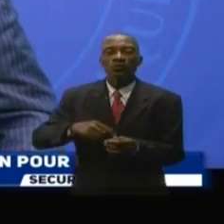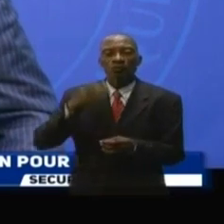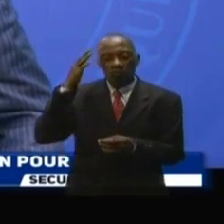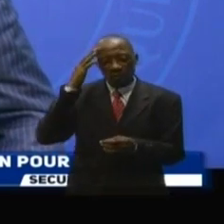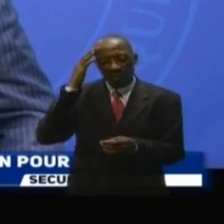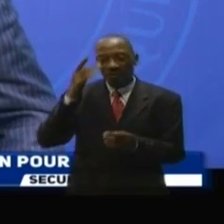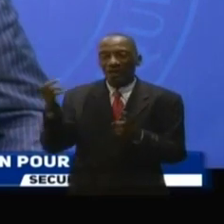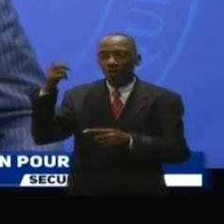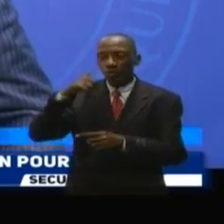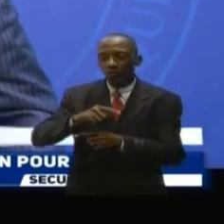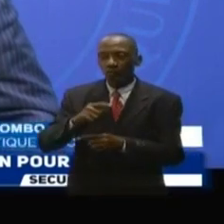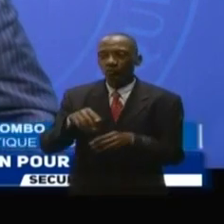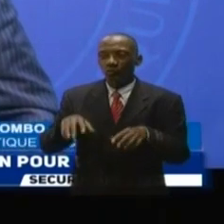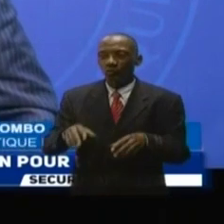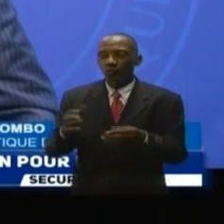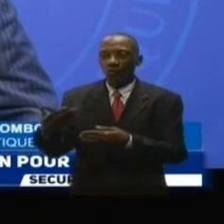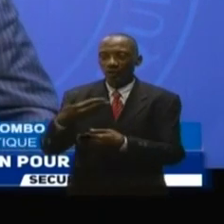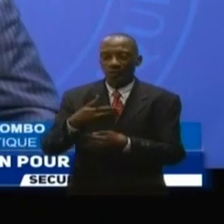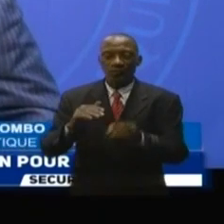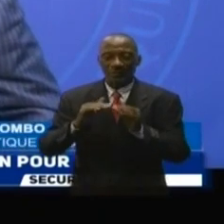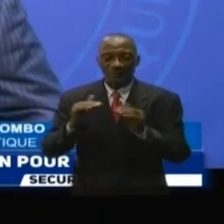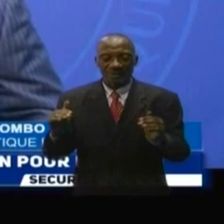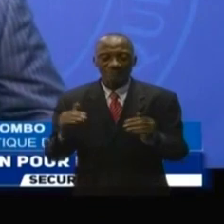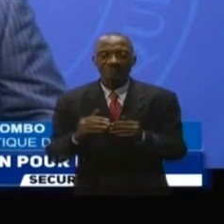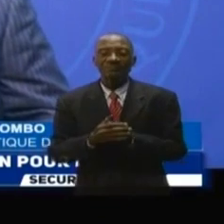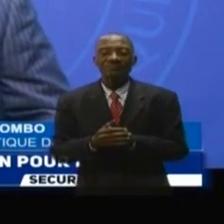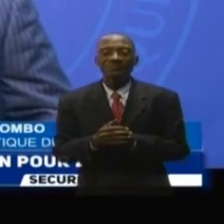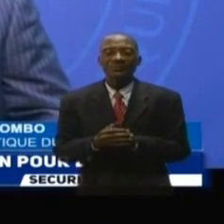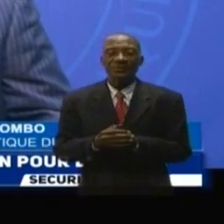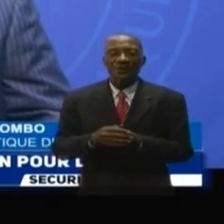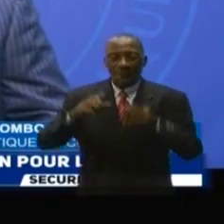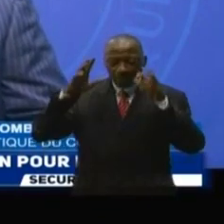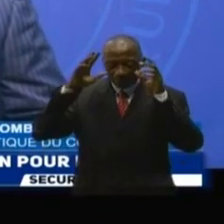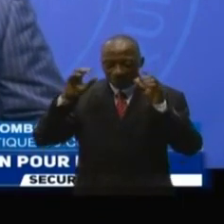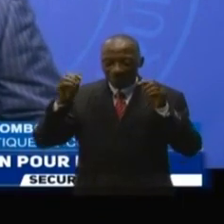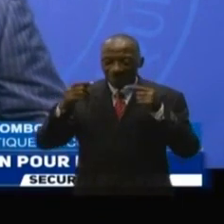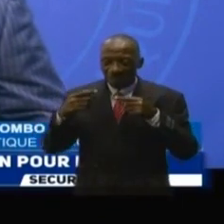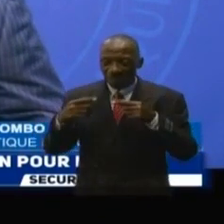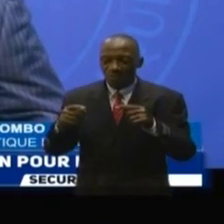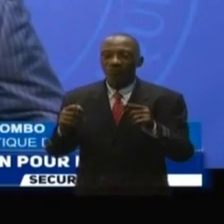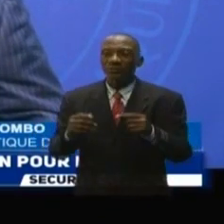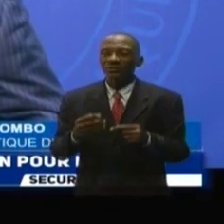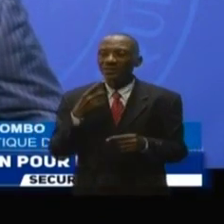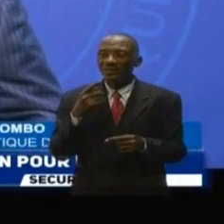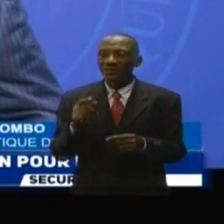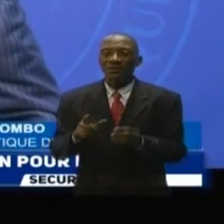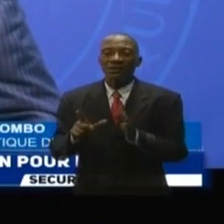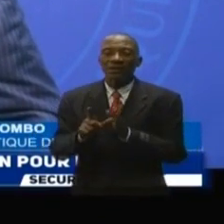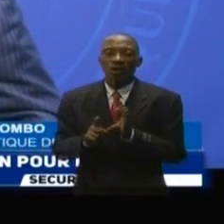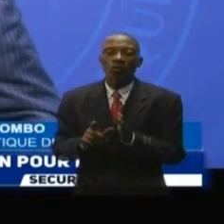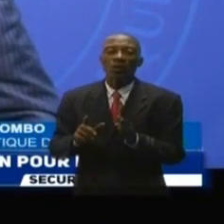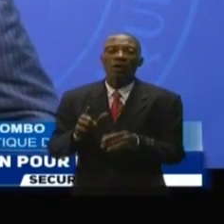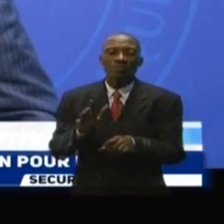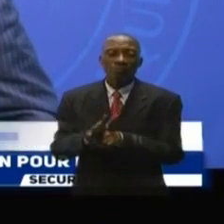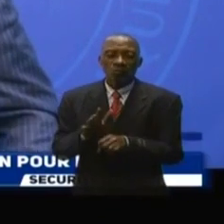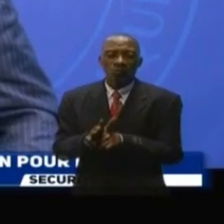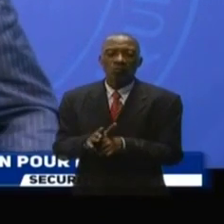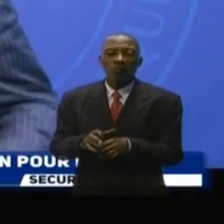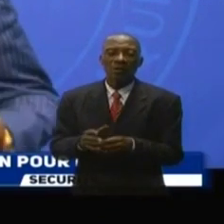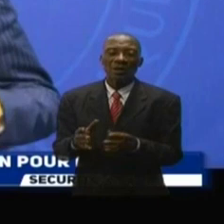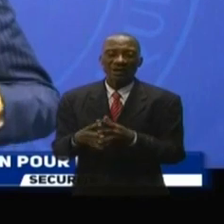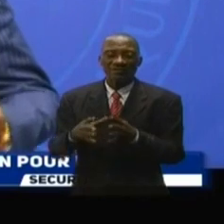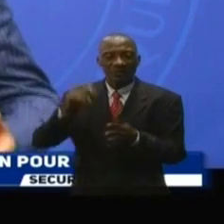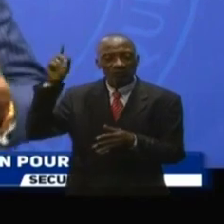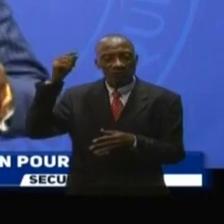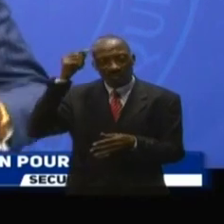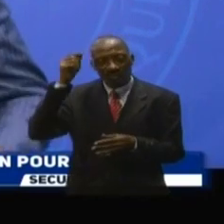subies. Je tiens à les rassurer que les nouvelles mesures arrêtées par le gouvernement, en plus de